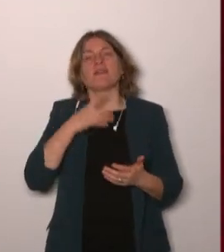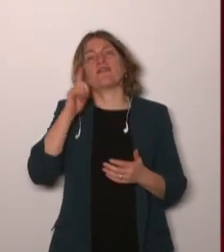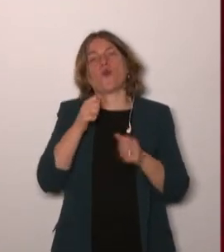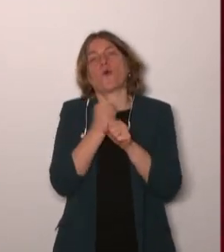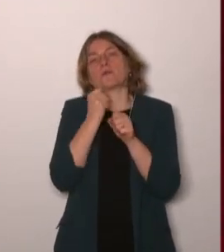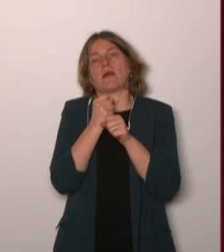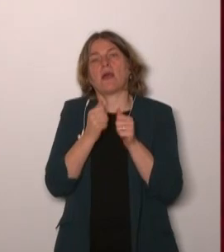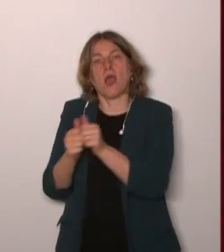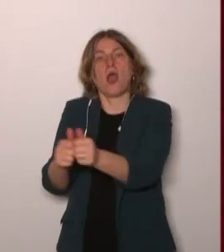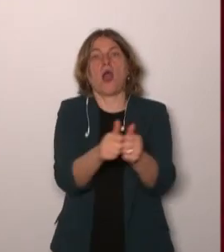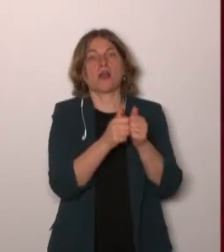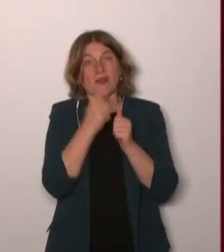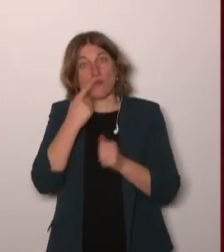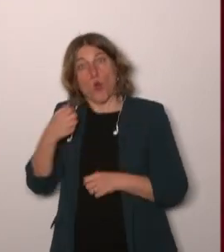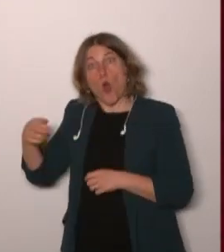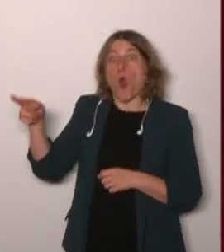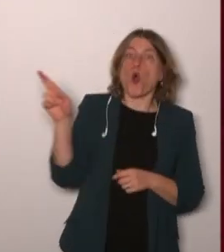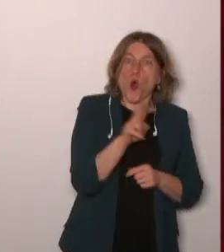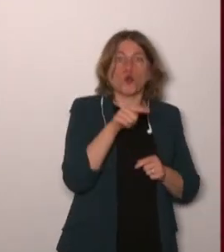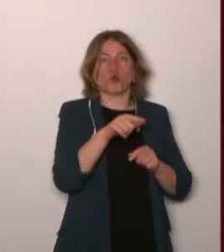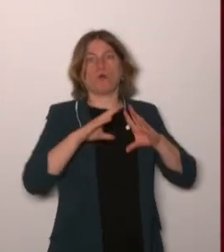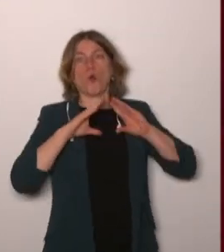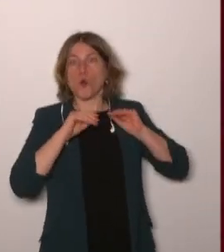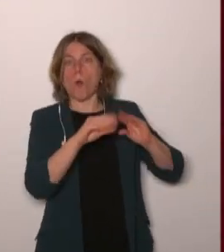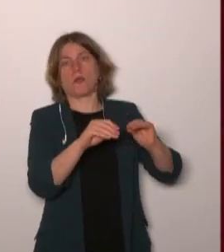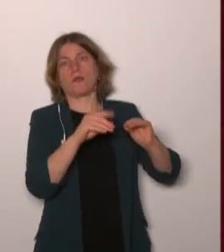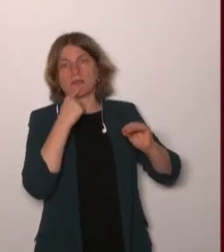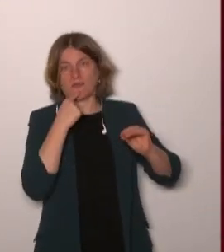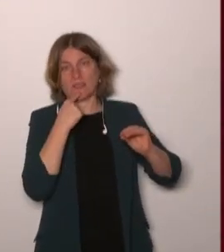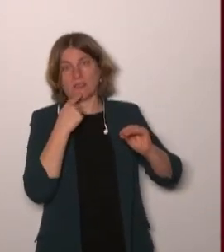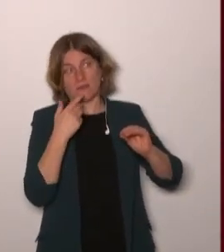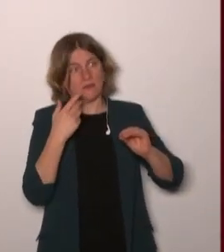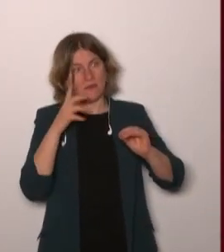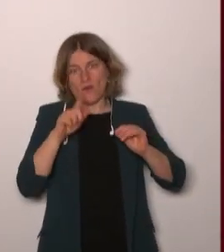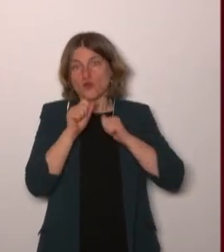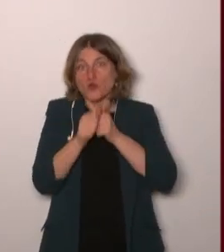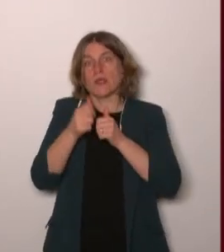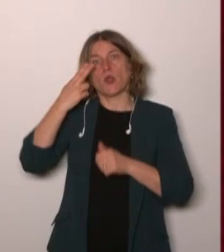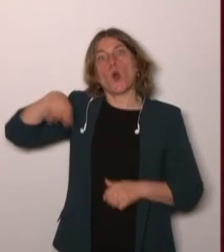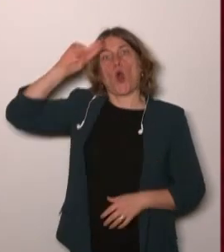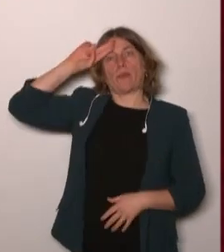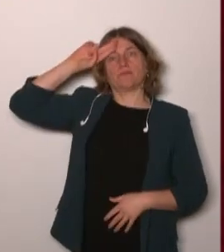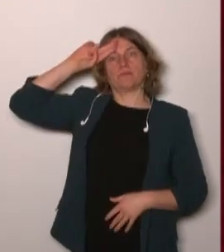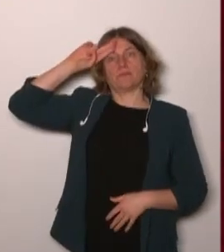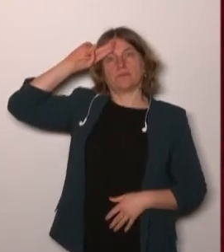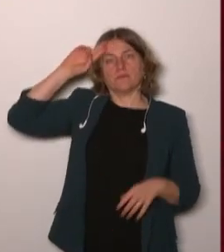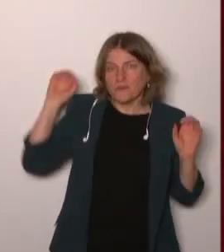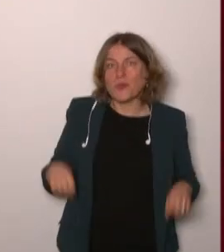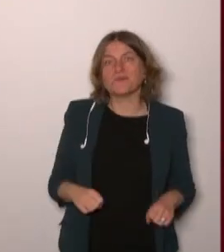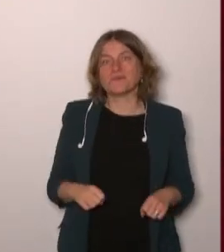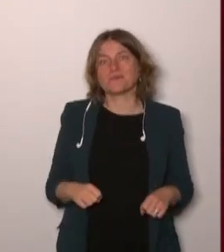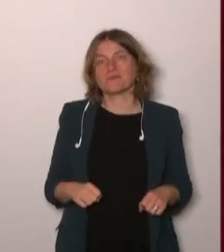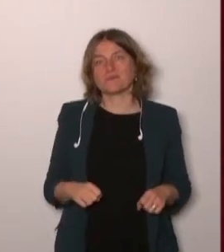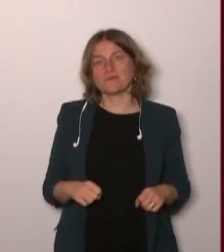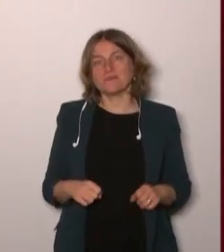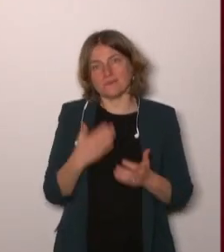rendre sa chance à la recherche académique et je pense que c'est l'Europe le bon niveau pour répondre à ça donc là il faut vraiment qu'on y